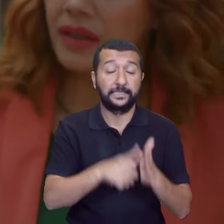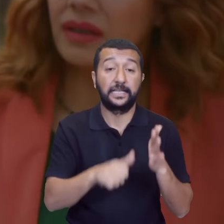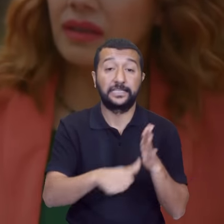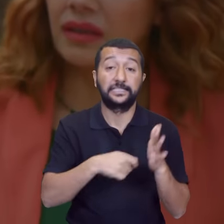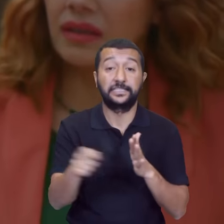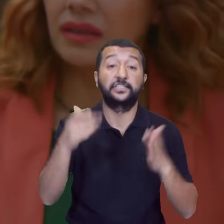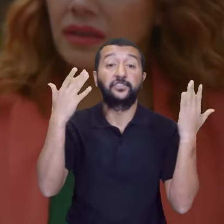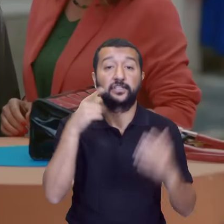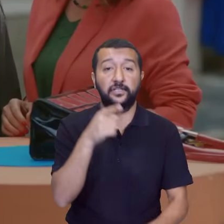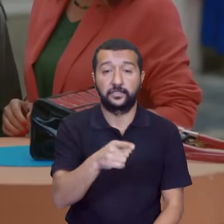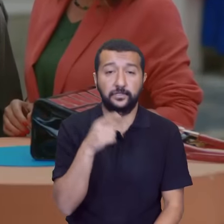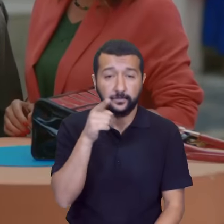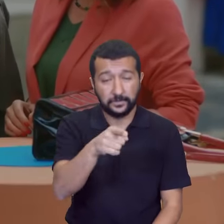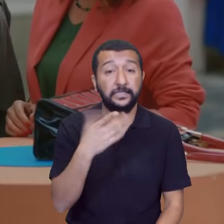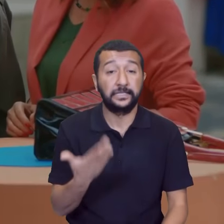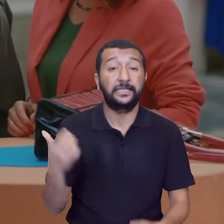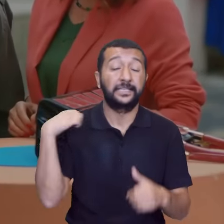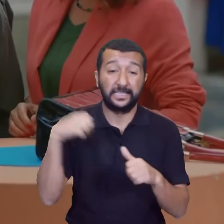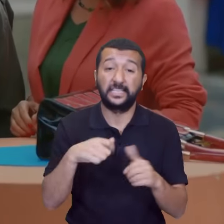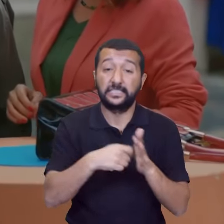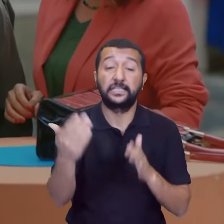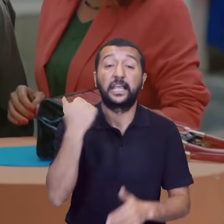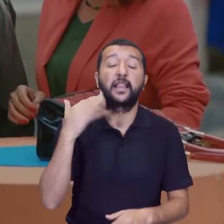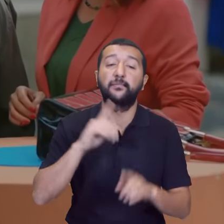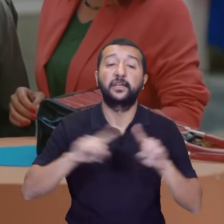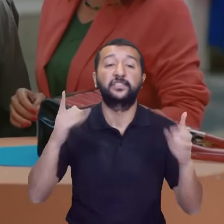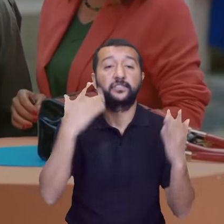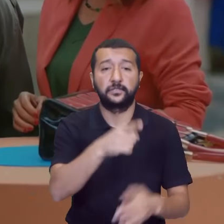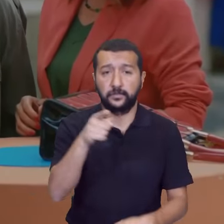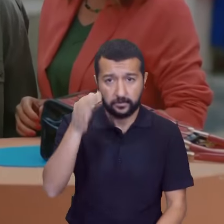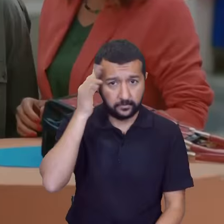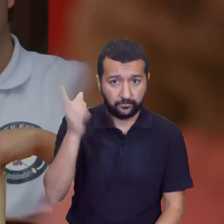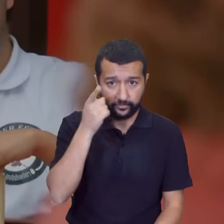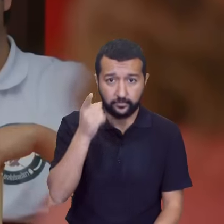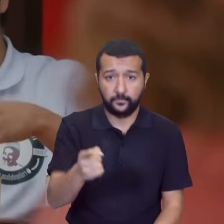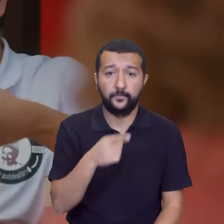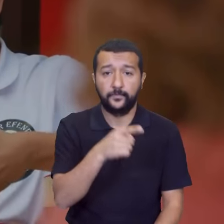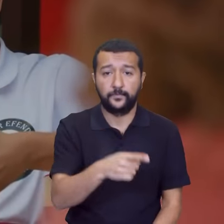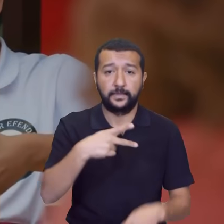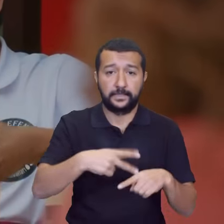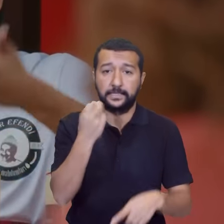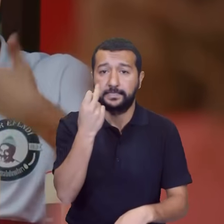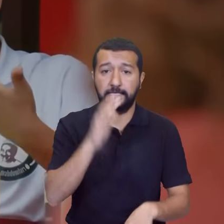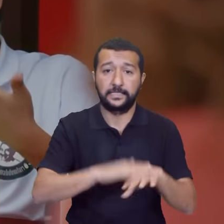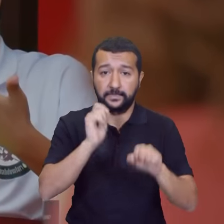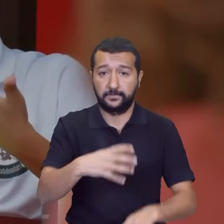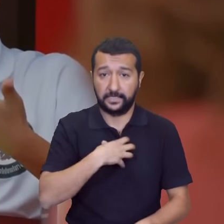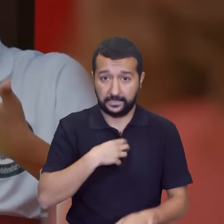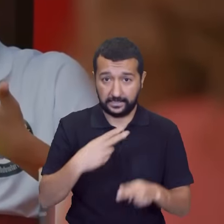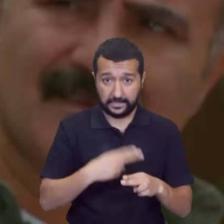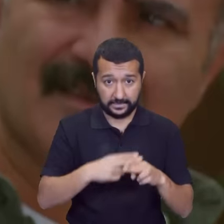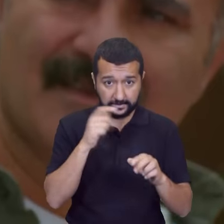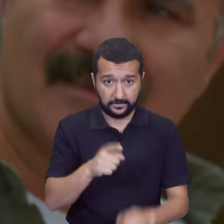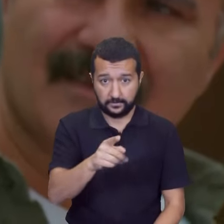silin inşallah yadigar. Silin de geri geleme inşallah. Yadiş sen manyadın mı? Yani zehir yapsan önce kendi üzerinde